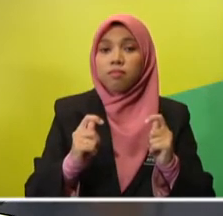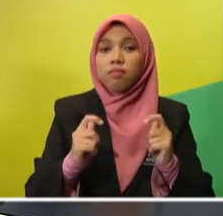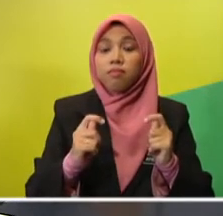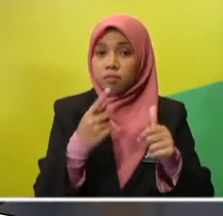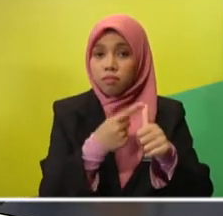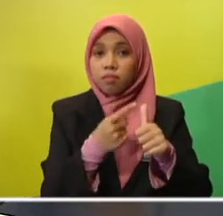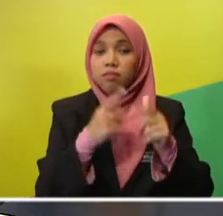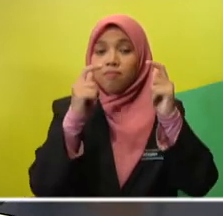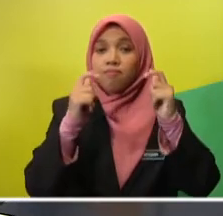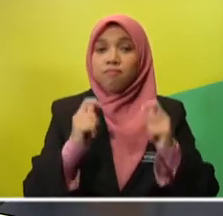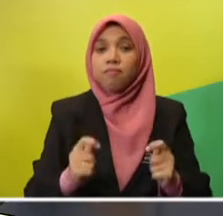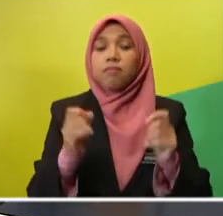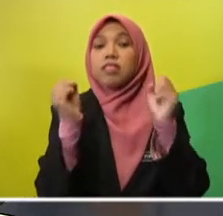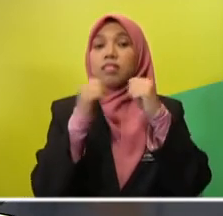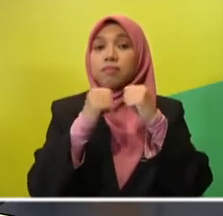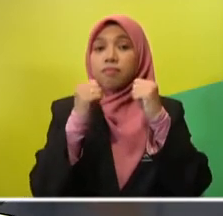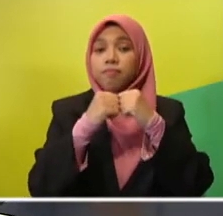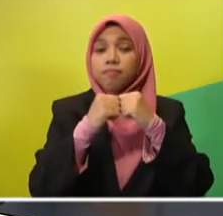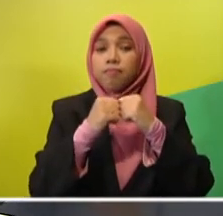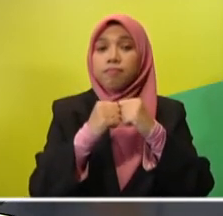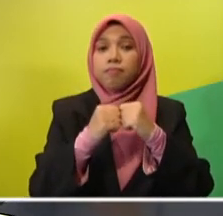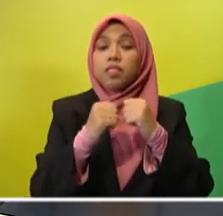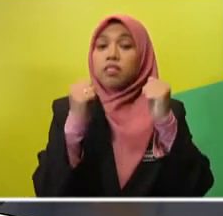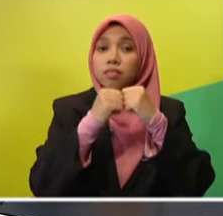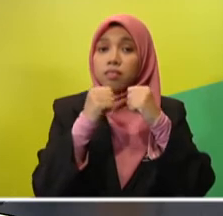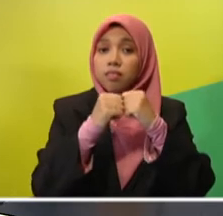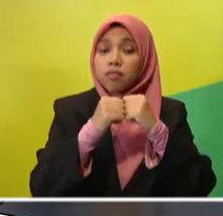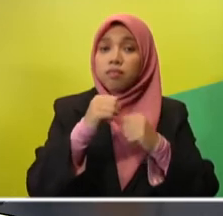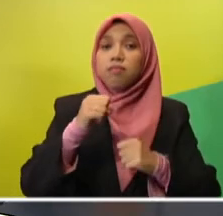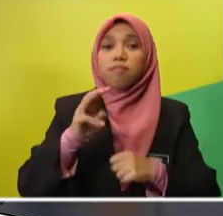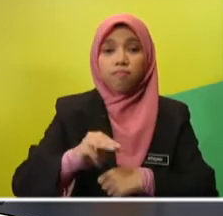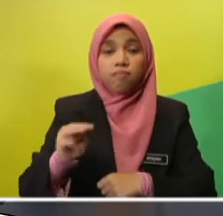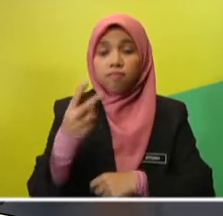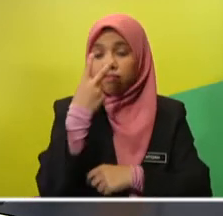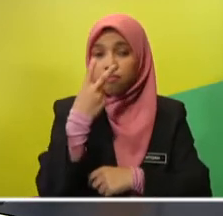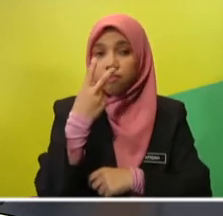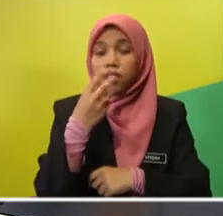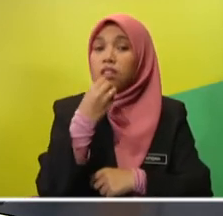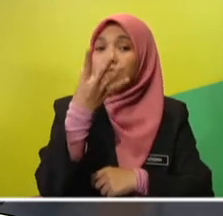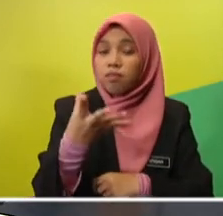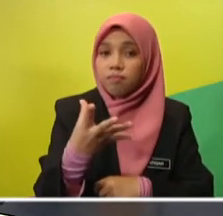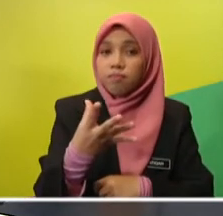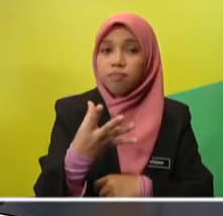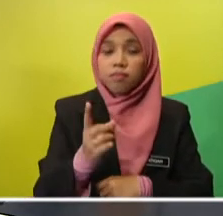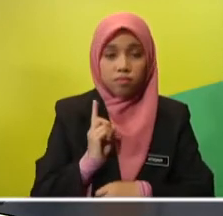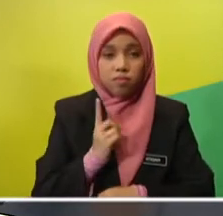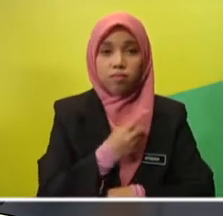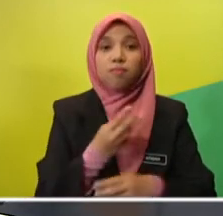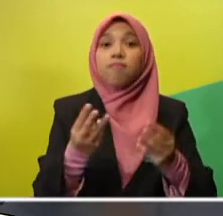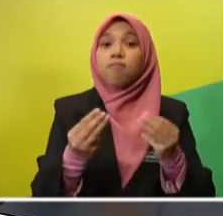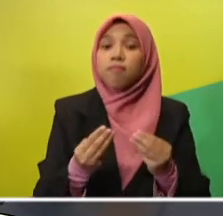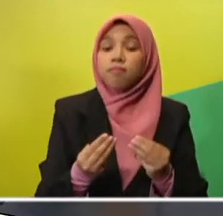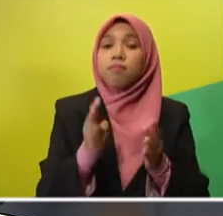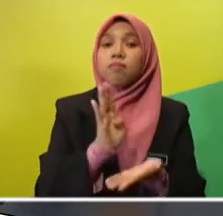dulu. Kita sapa dulu MBK dan kita maklumkan bahawa kita ingin membantu mereka. Sebab setengah MBK